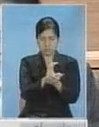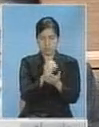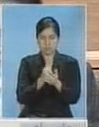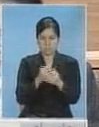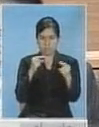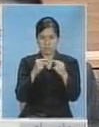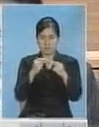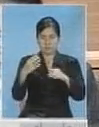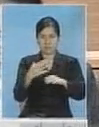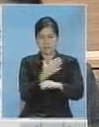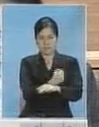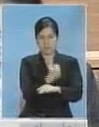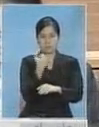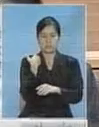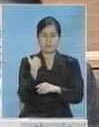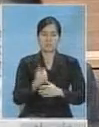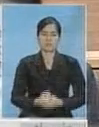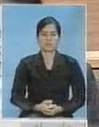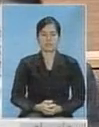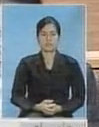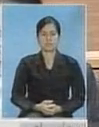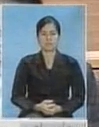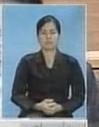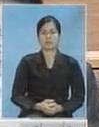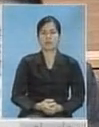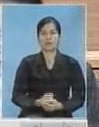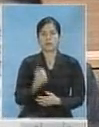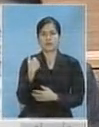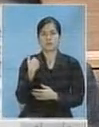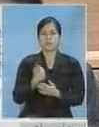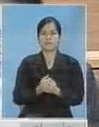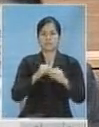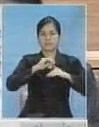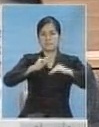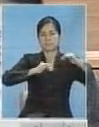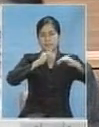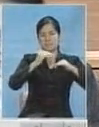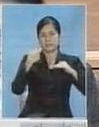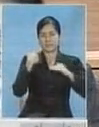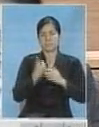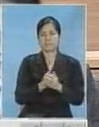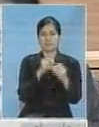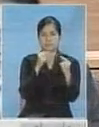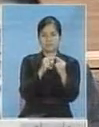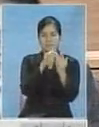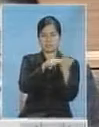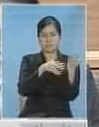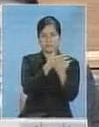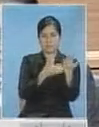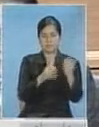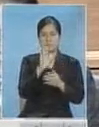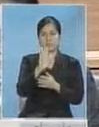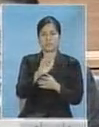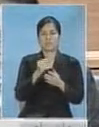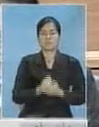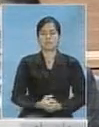ากกว่าที่จะนะครับทำให้ตรงกับที่ทางแผนของประเทศที่วาง